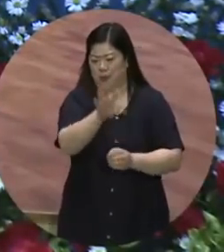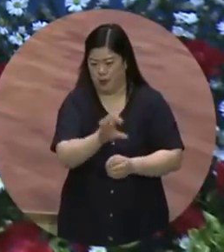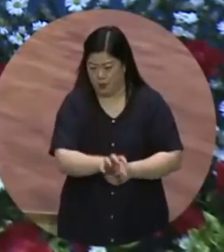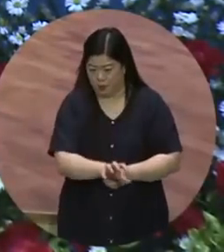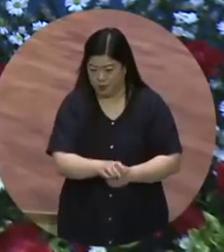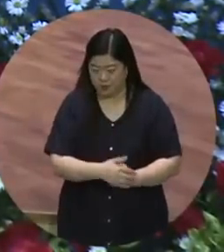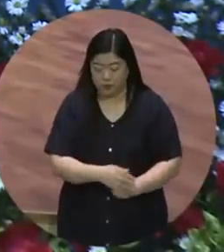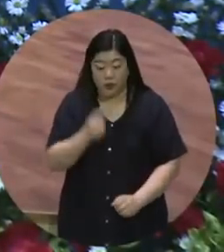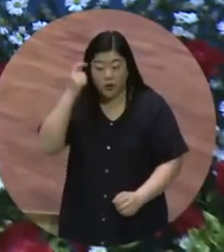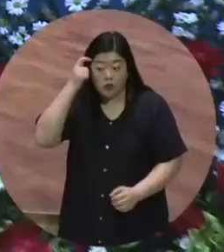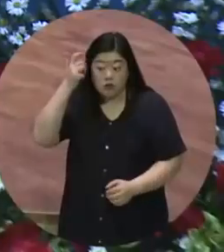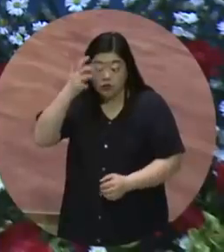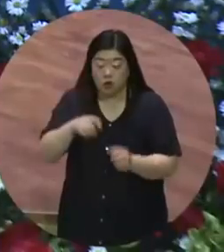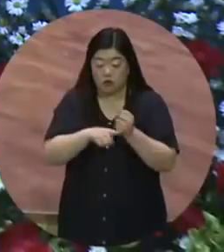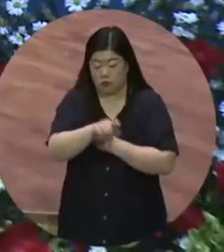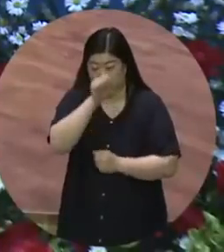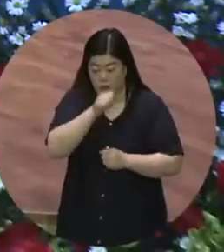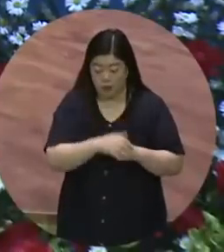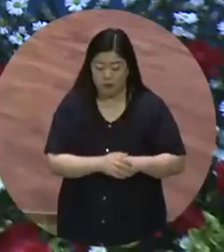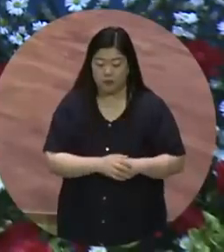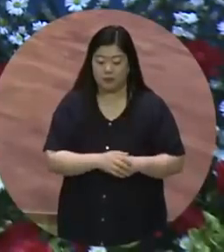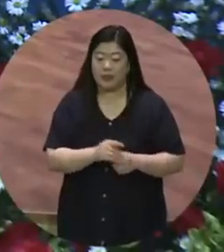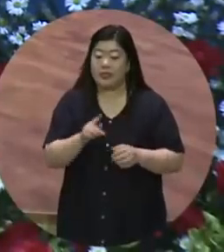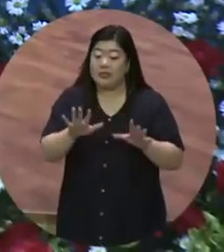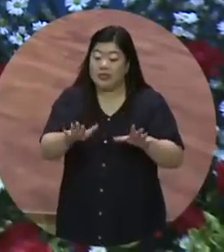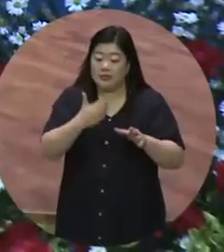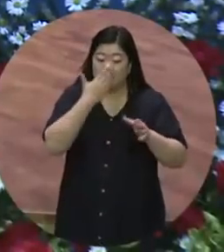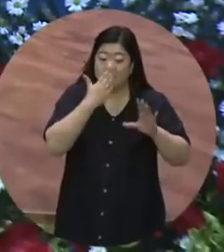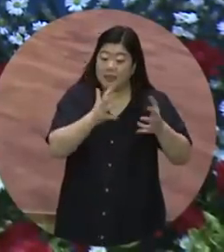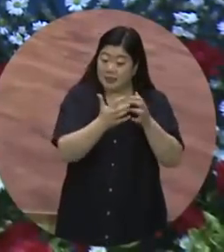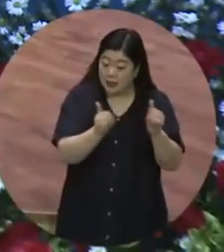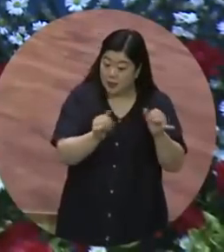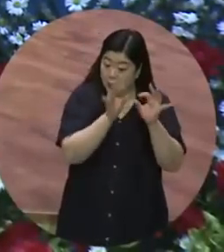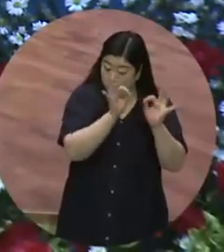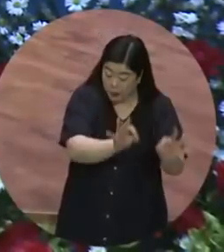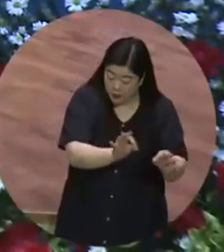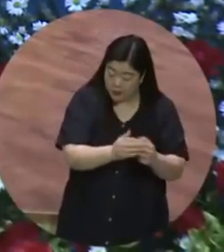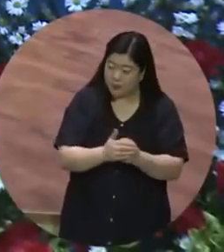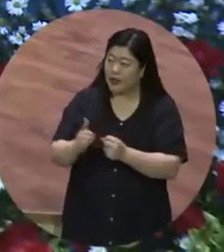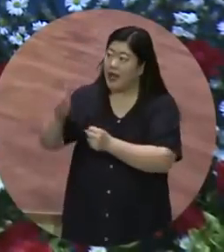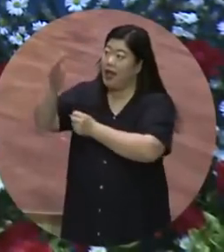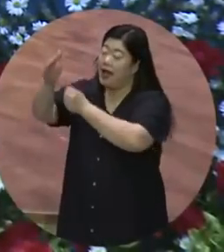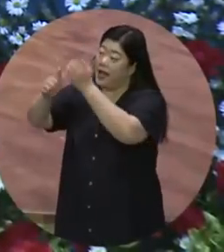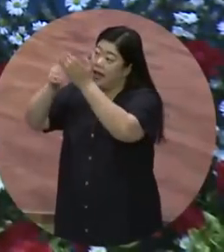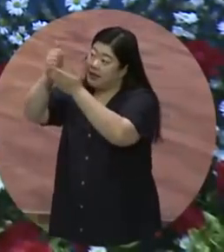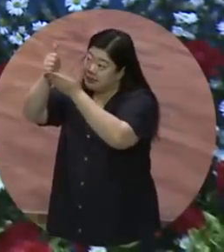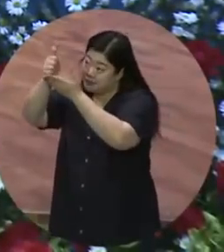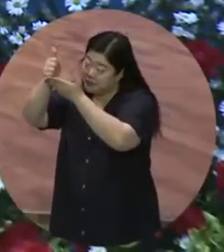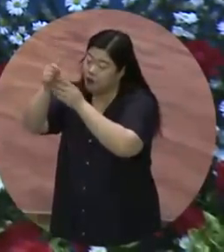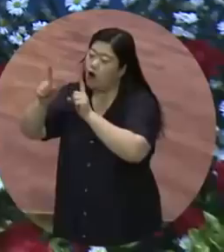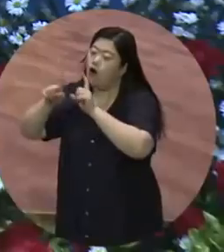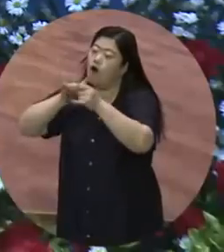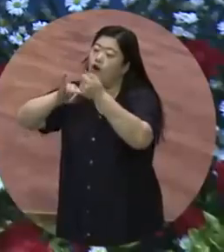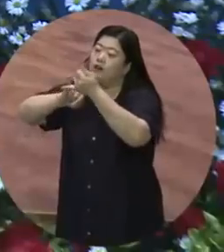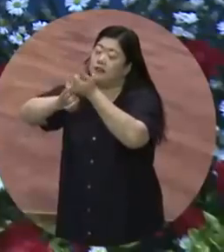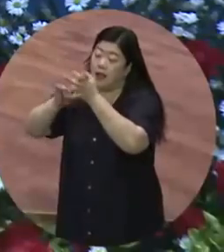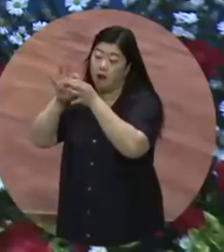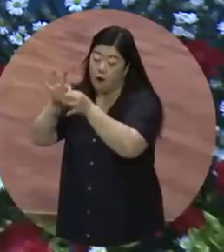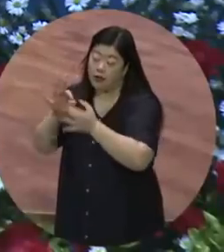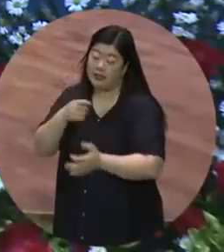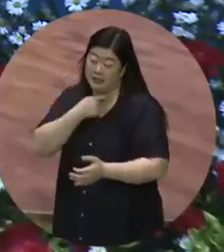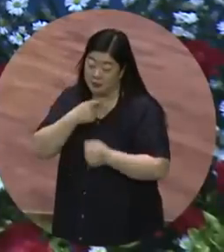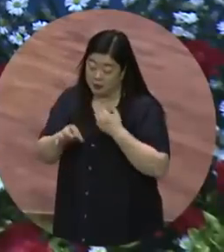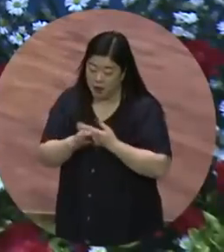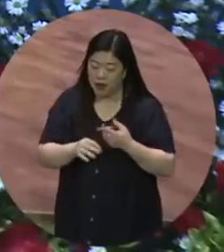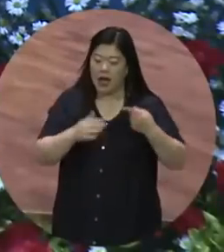중요한 영적 의미지요. 이 친구는 이스라엘 백성들이요. 하나님과 언약 관계에 있었음을 나타낼 때 언제나 사용합니다.